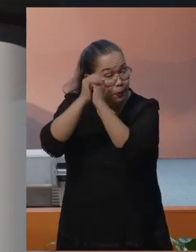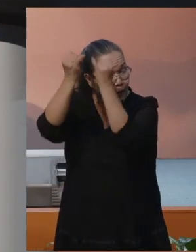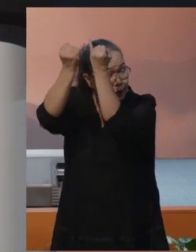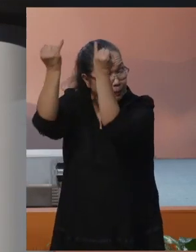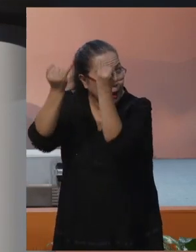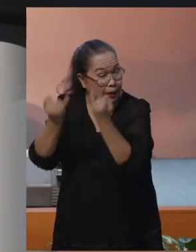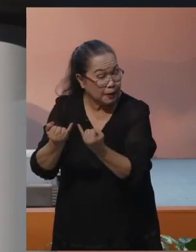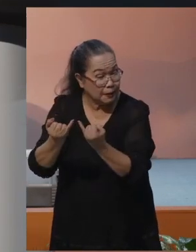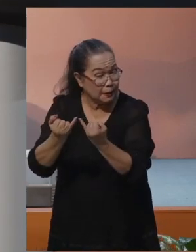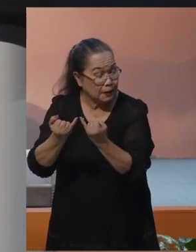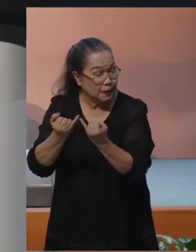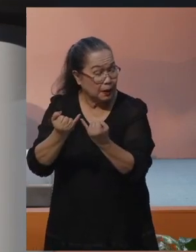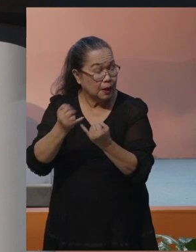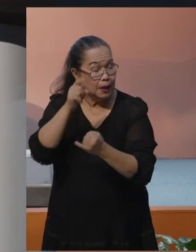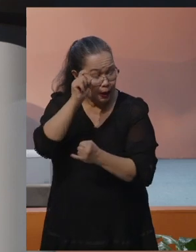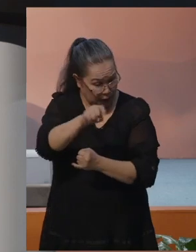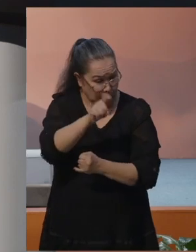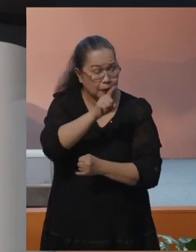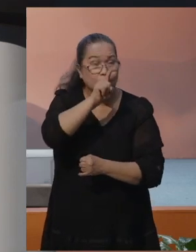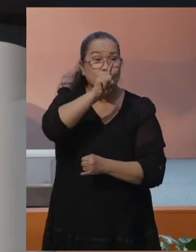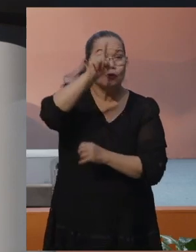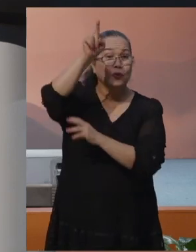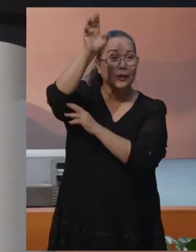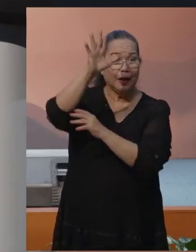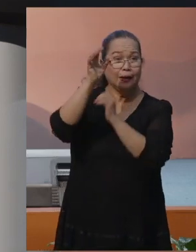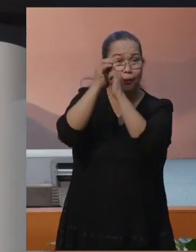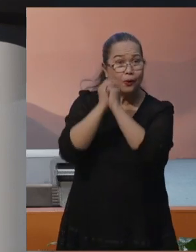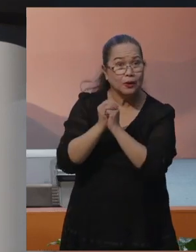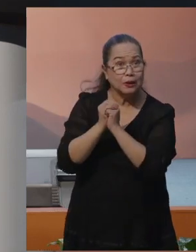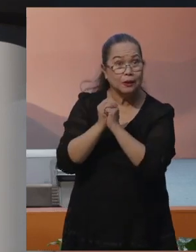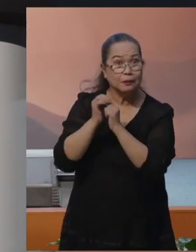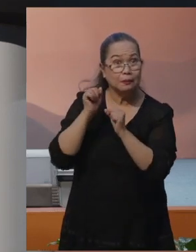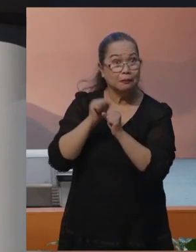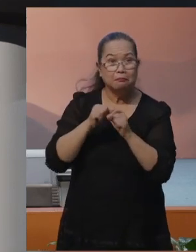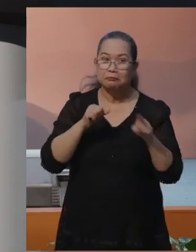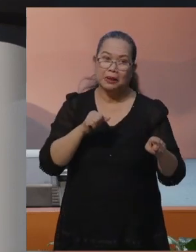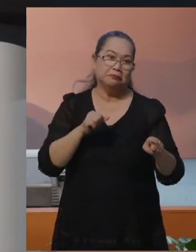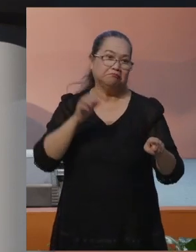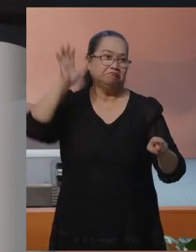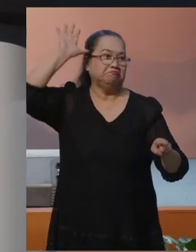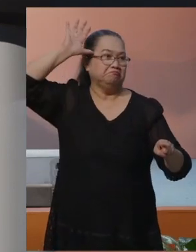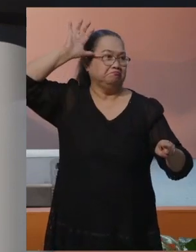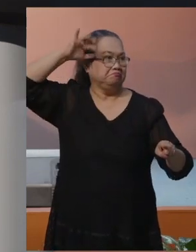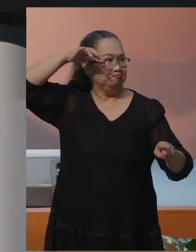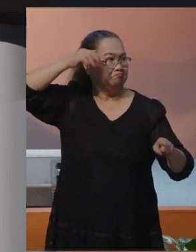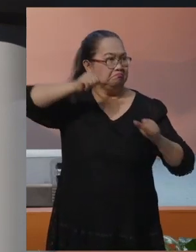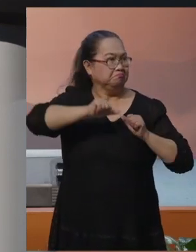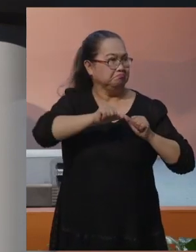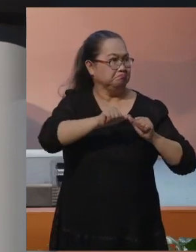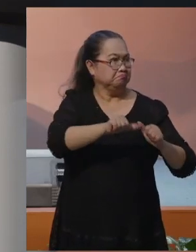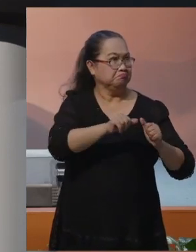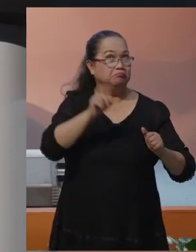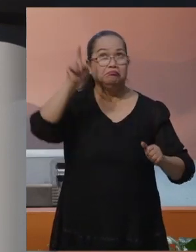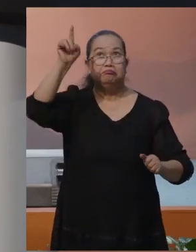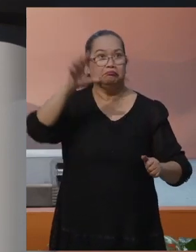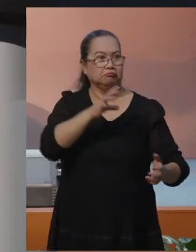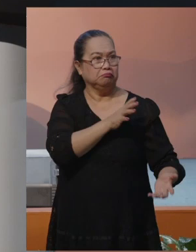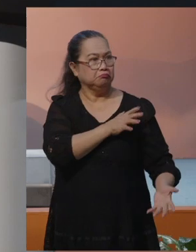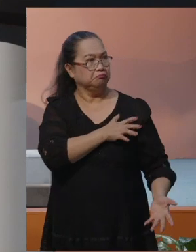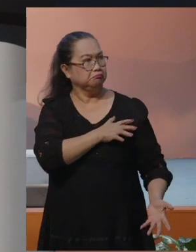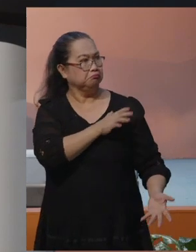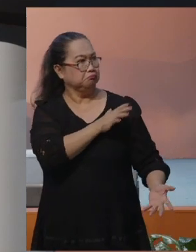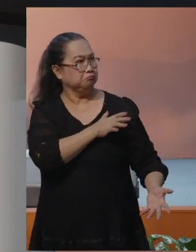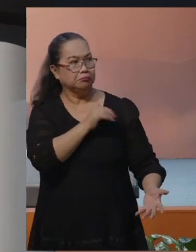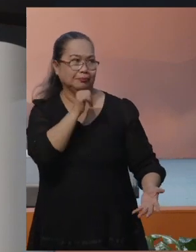Diyos-Diyusan at sumamba sa totoong Diyos na buhay. Ngunit sa tagal ng panahon na hinintay ng Diyos, hindi